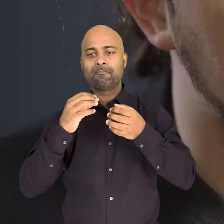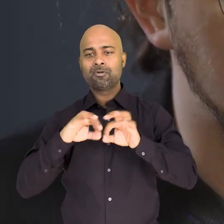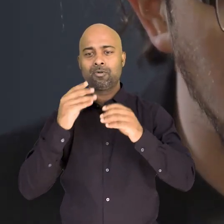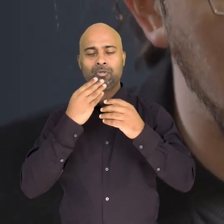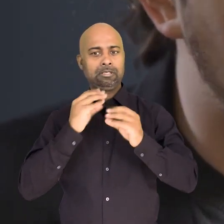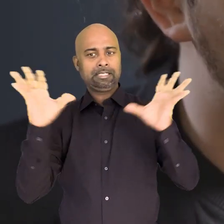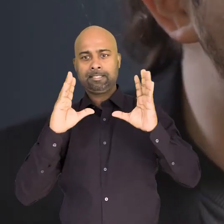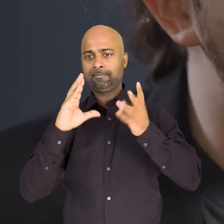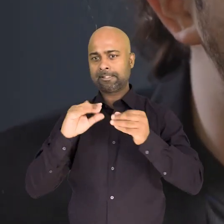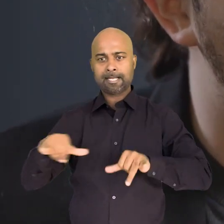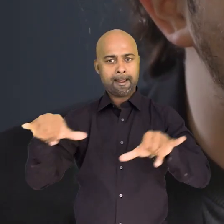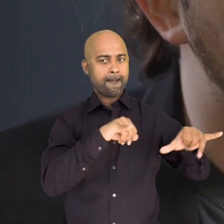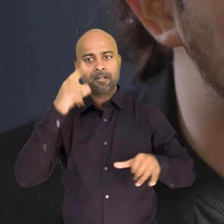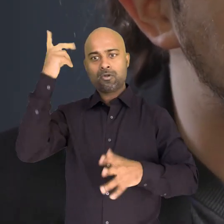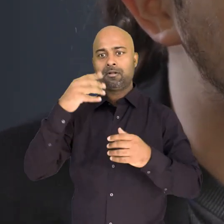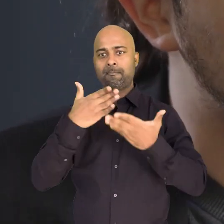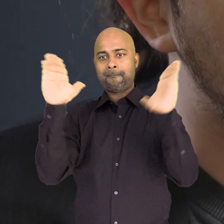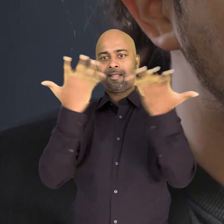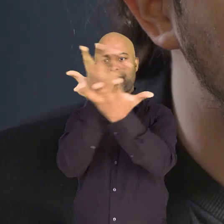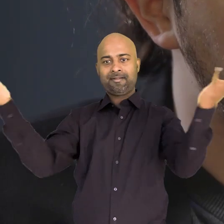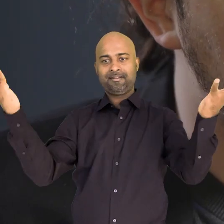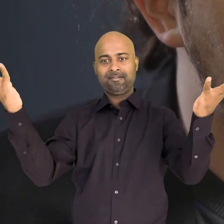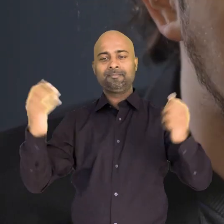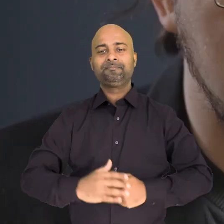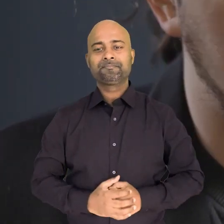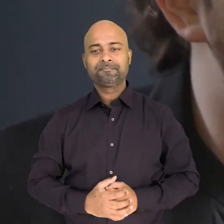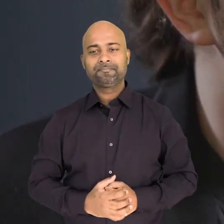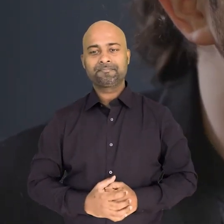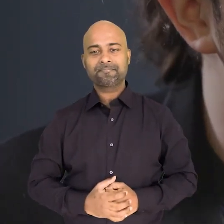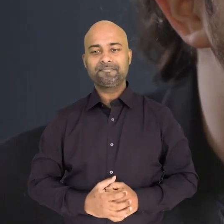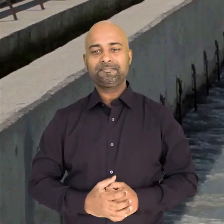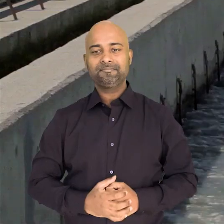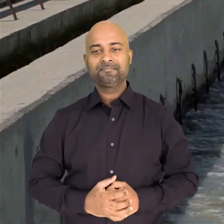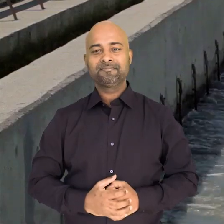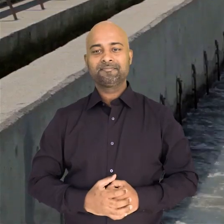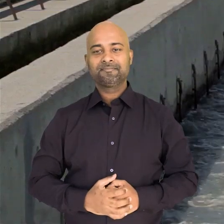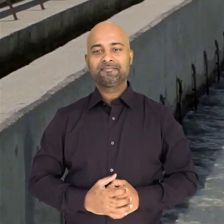entre nous pour avoir un bon message clair pour le public.